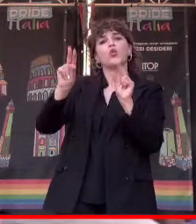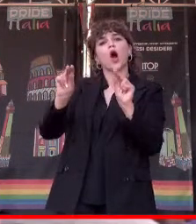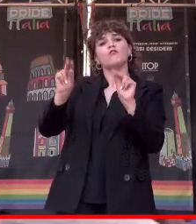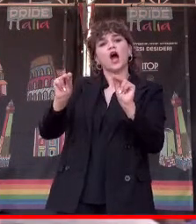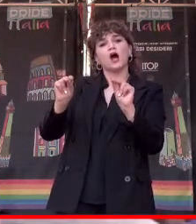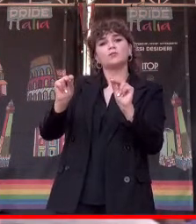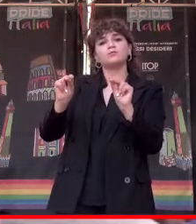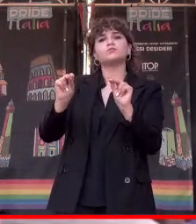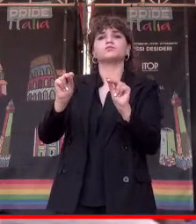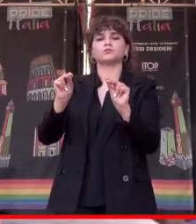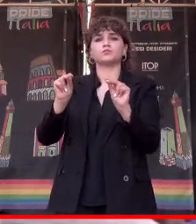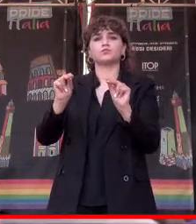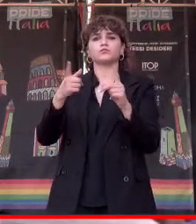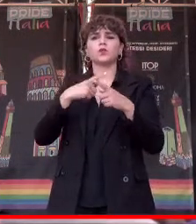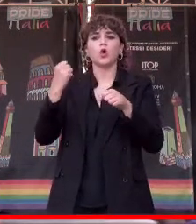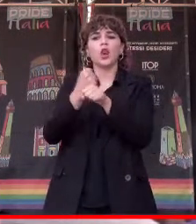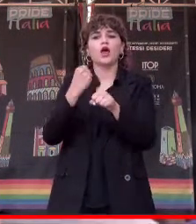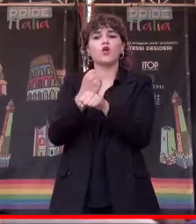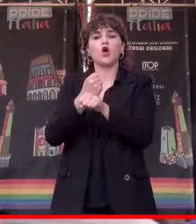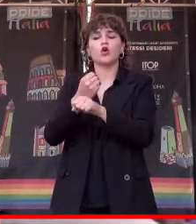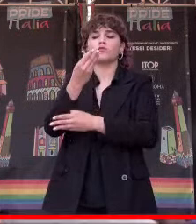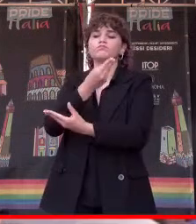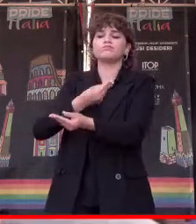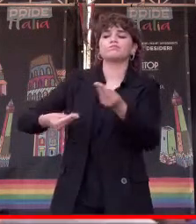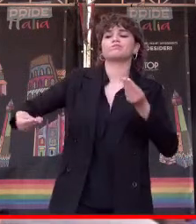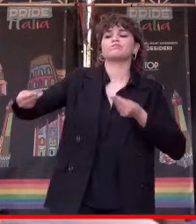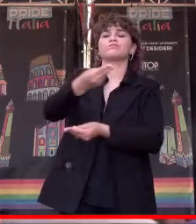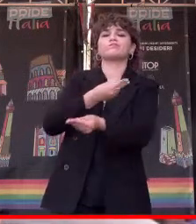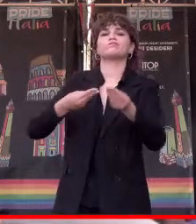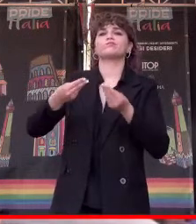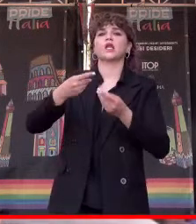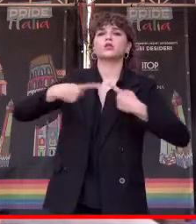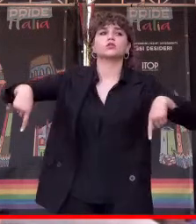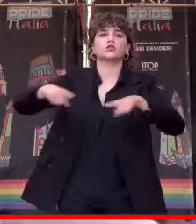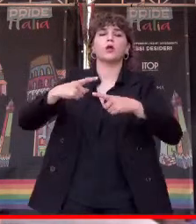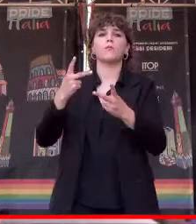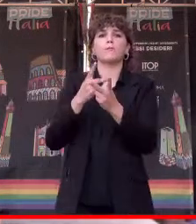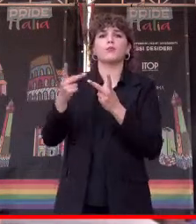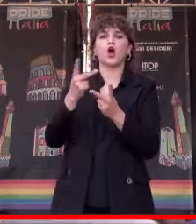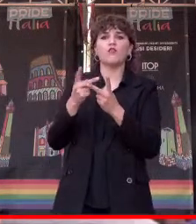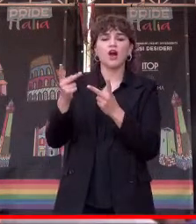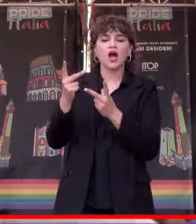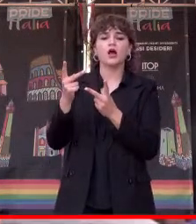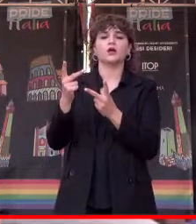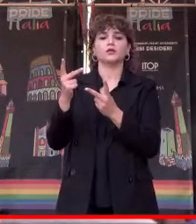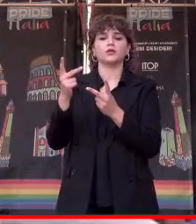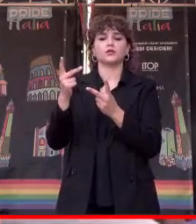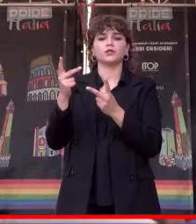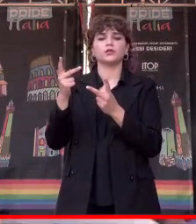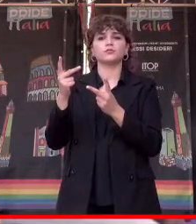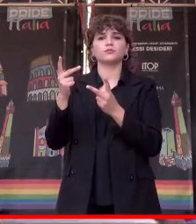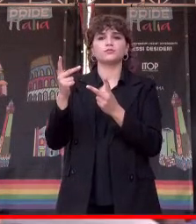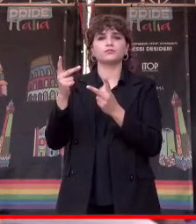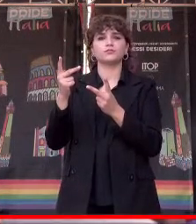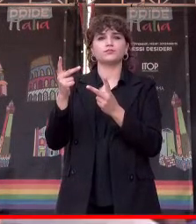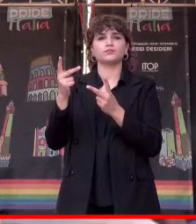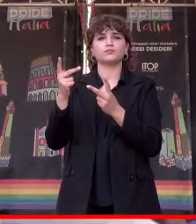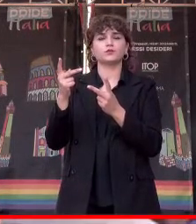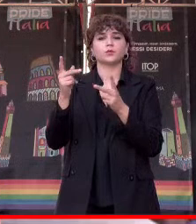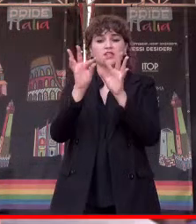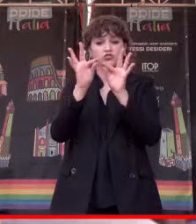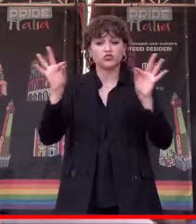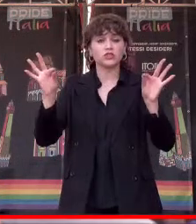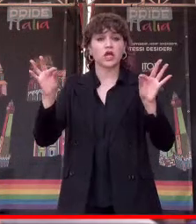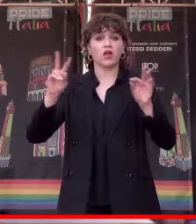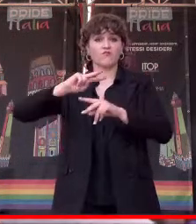lavoro condiviso in cui abbiamo cercato un po' di riportare quelle che sono anche, come ha citato il vice sindaco della,